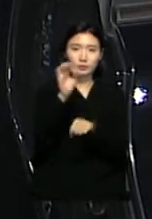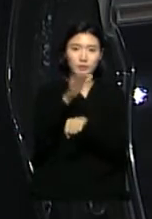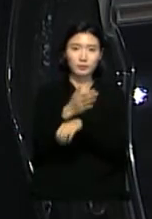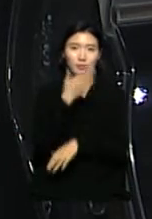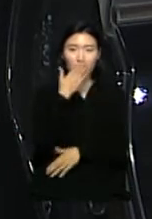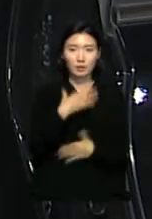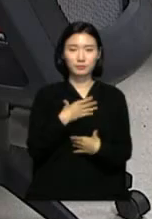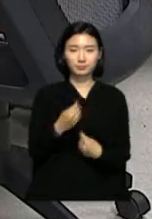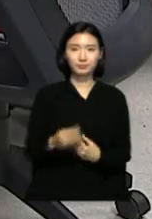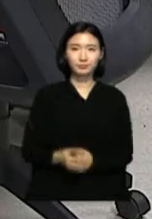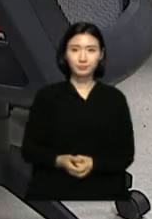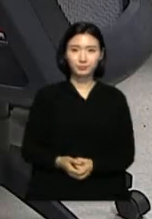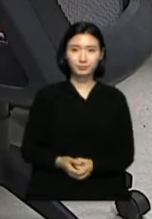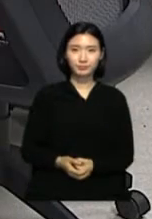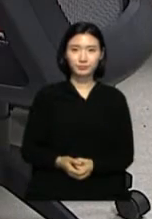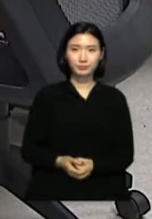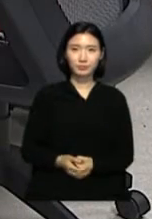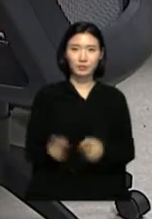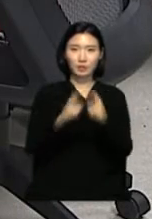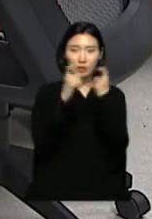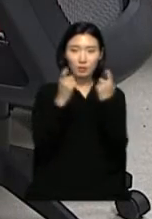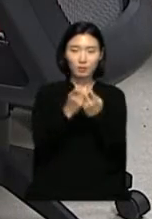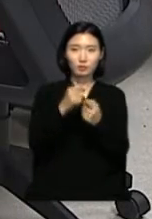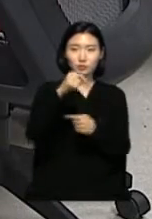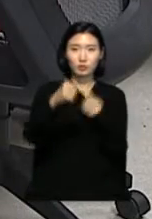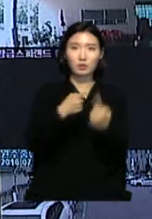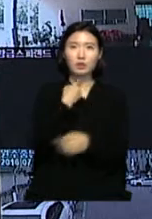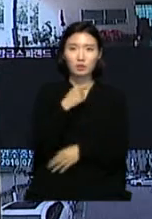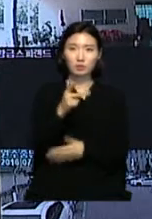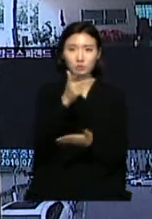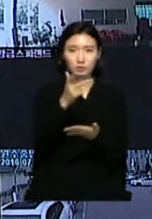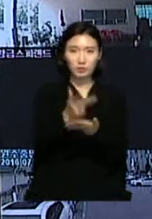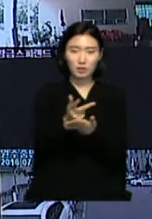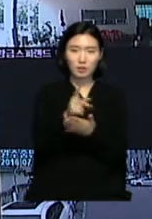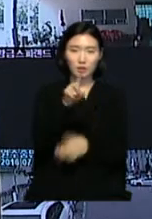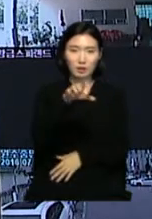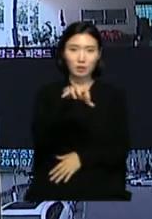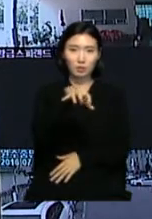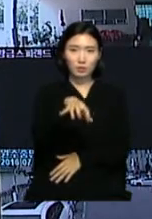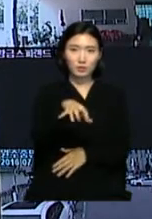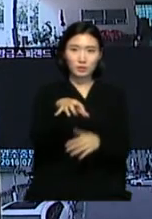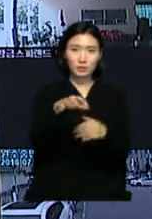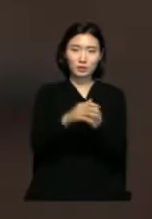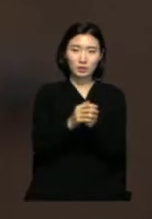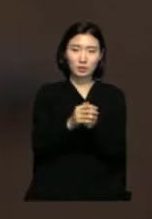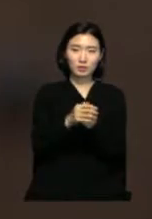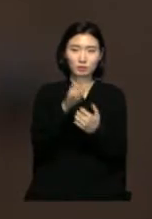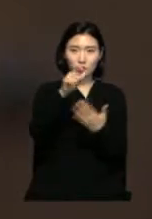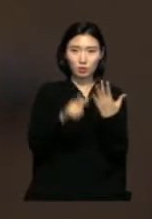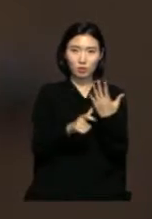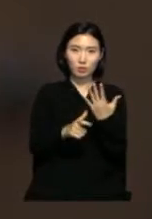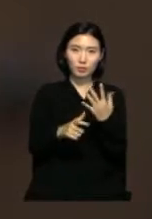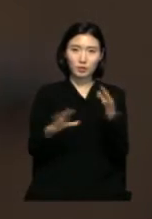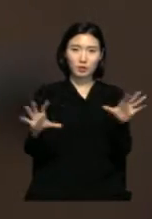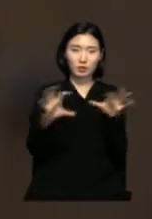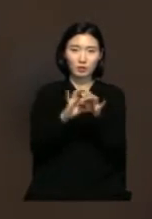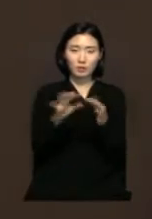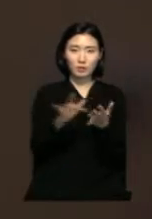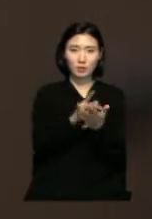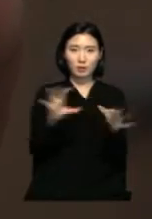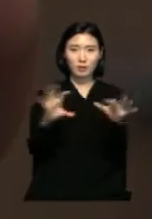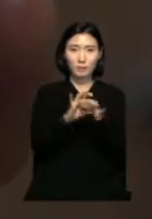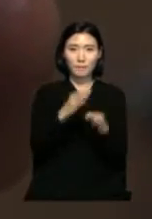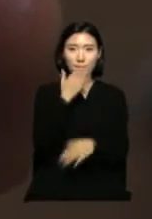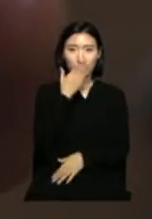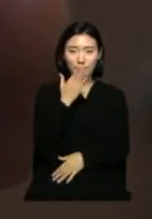매우 편리합니다. 개별적으로 운영되던 주차장을 하나의 시스템으로 연결하고 모바일로 이용할 수 있는